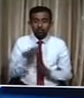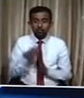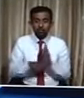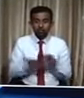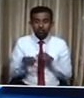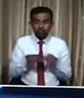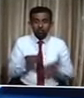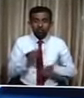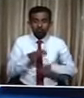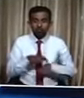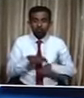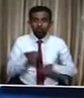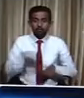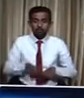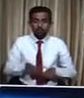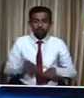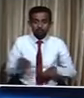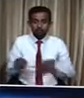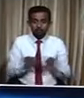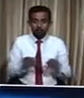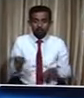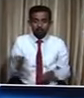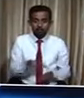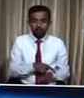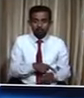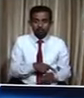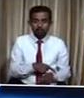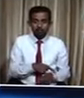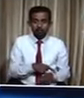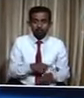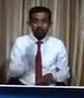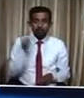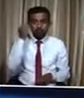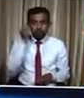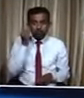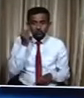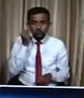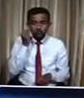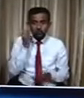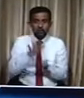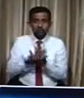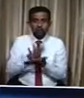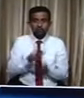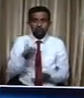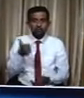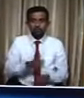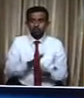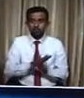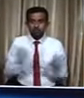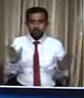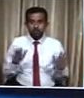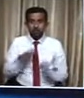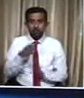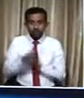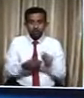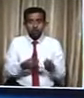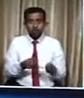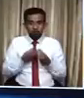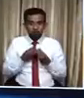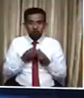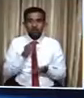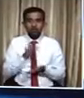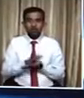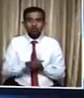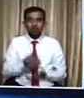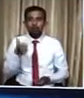போய்வகை அவஸ்தாவகதி அதுவகை தவசகதி தஸ்தவாதியாக சமரனை கடமை வெதகத்துன்னு ரட்டவேற கத்து சமரனை